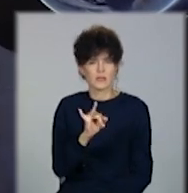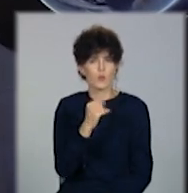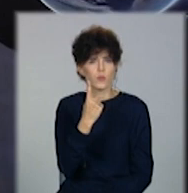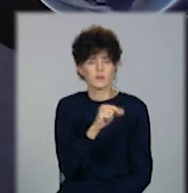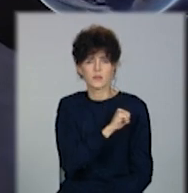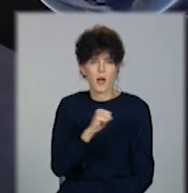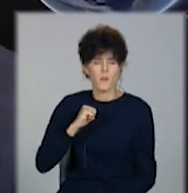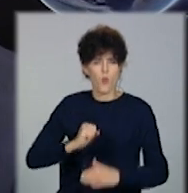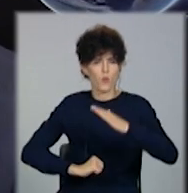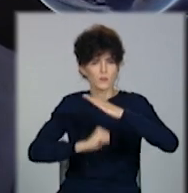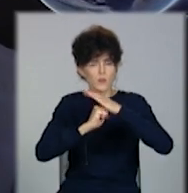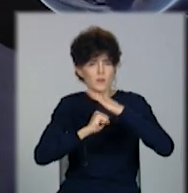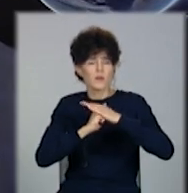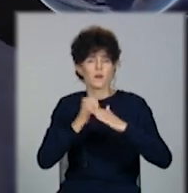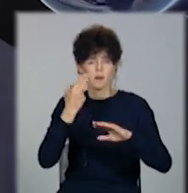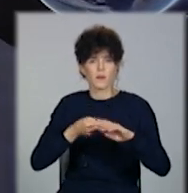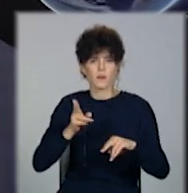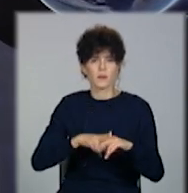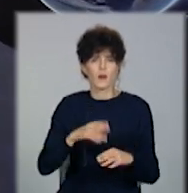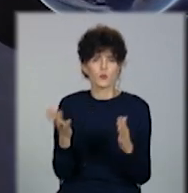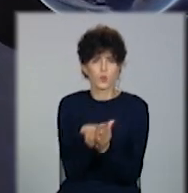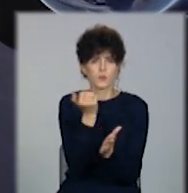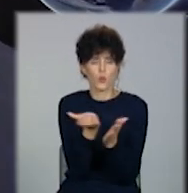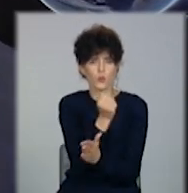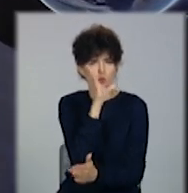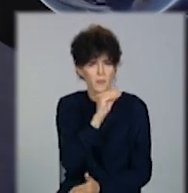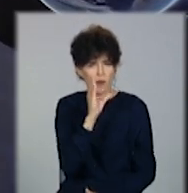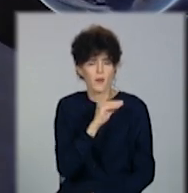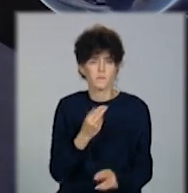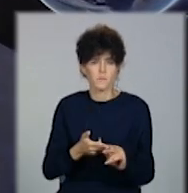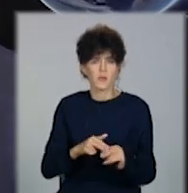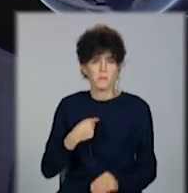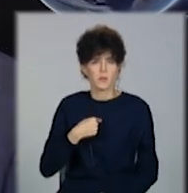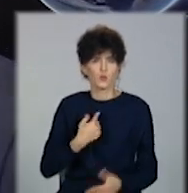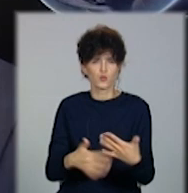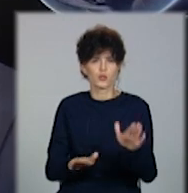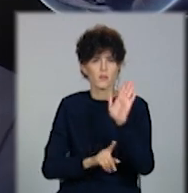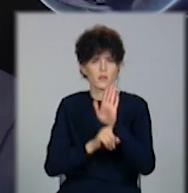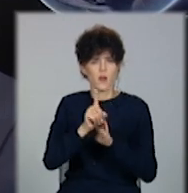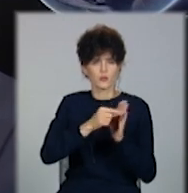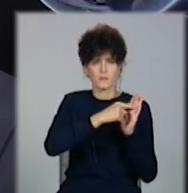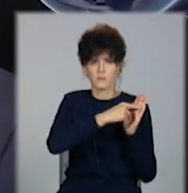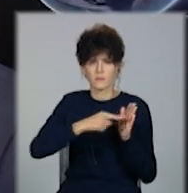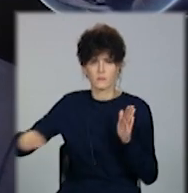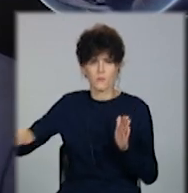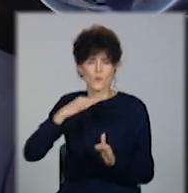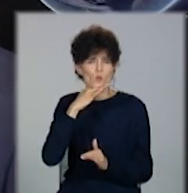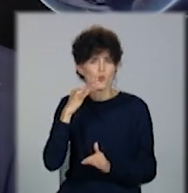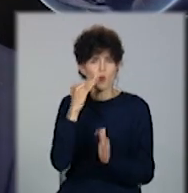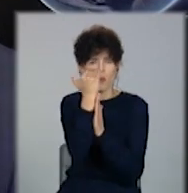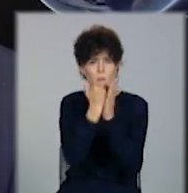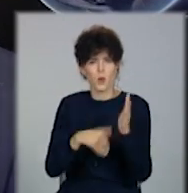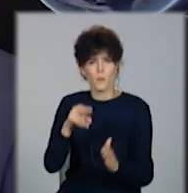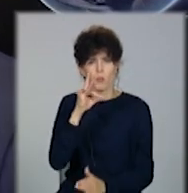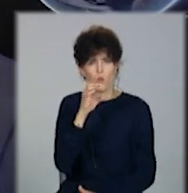самых основных, что основных таких достижений, это то, что мы запустили целый ряд проектов, связанных с